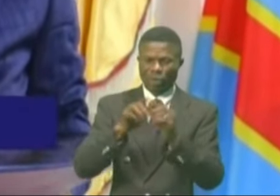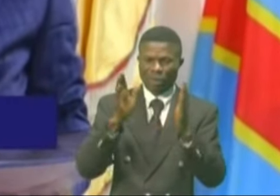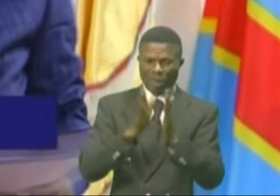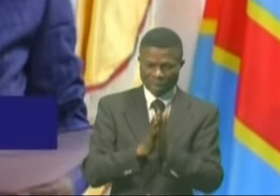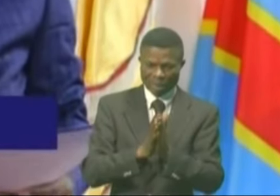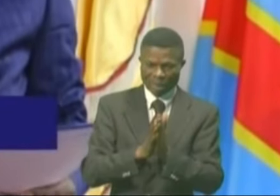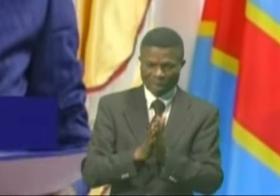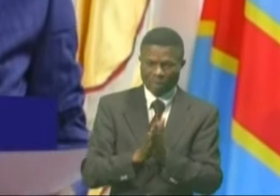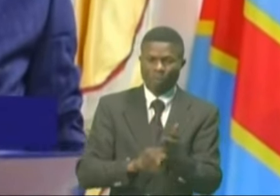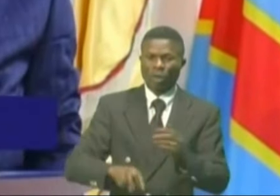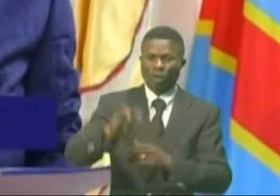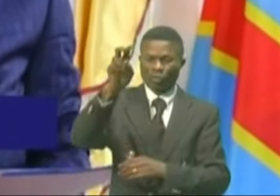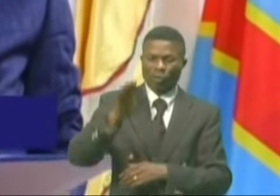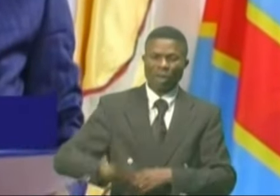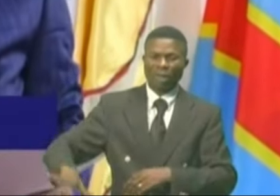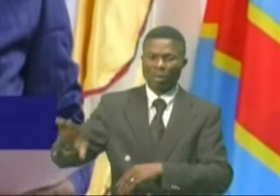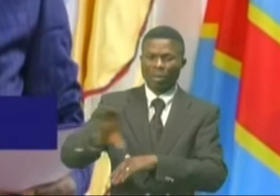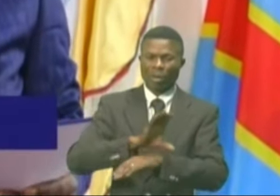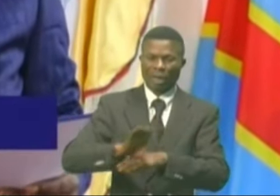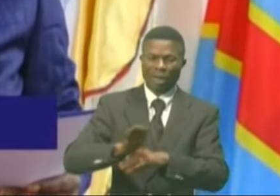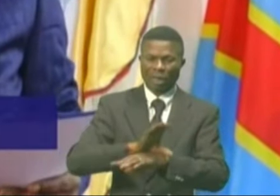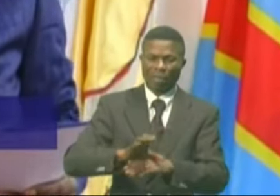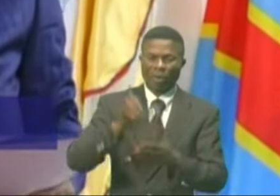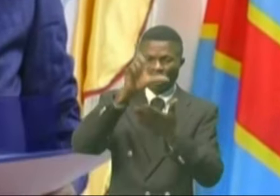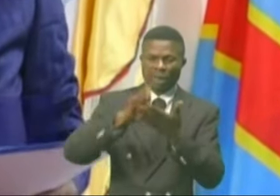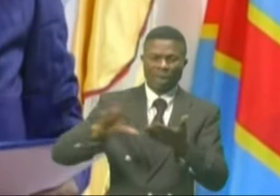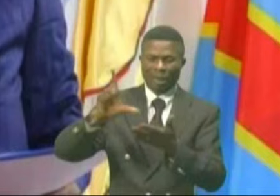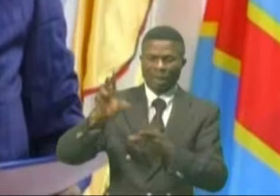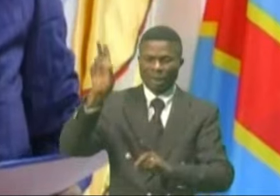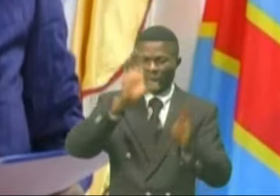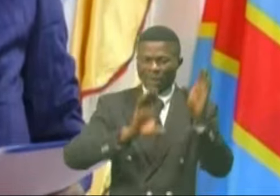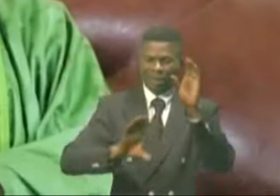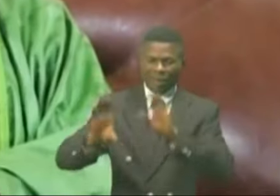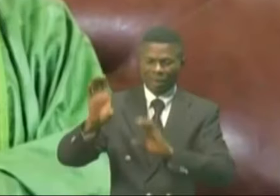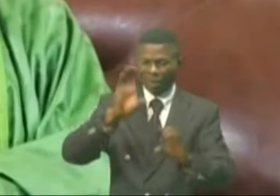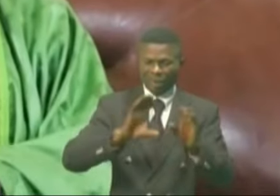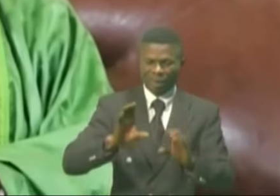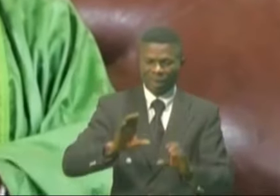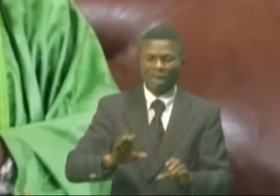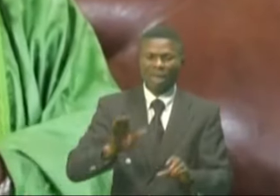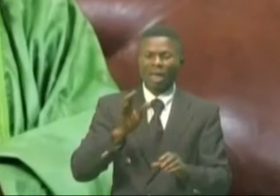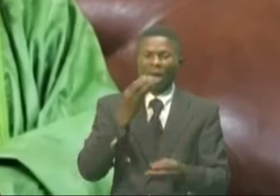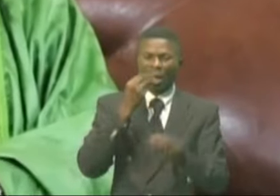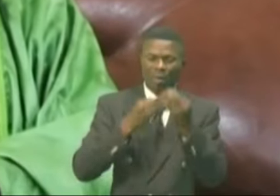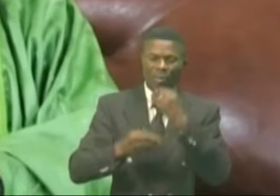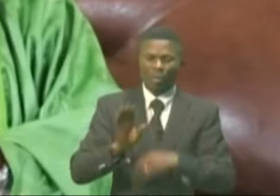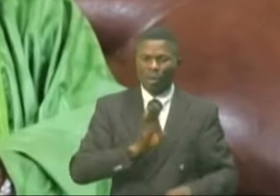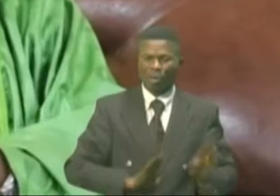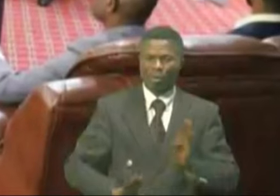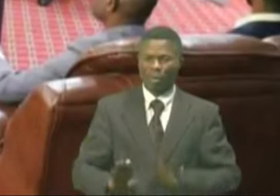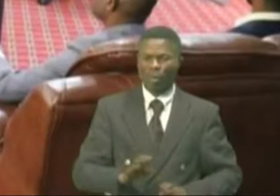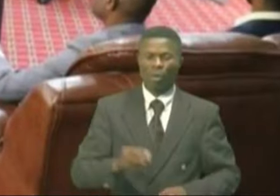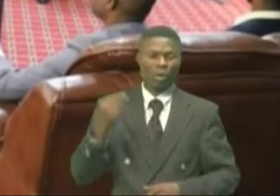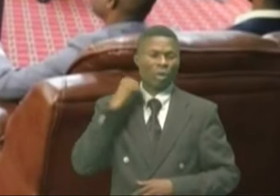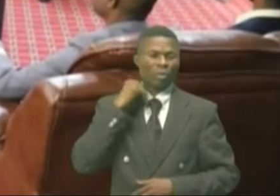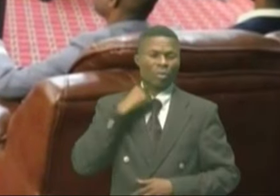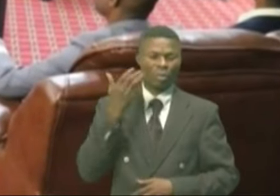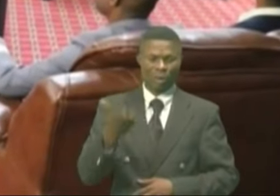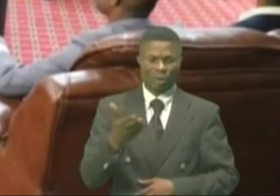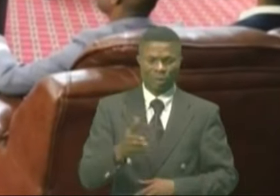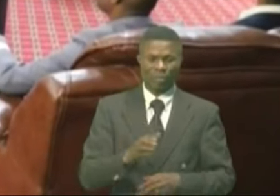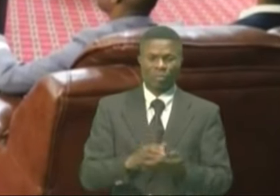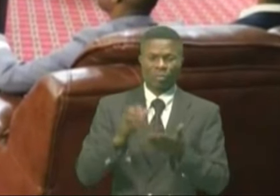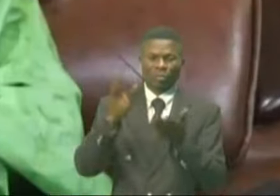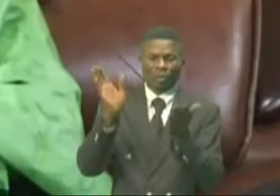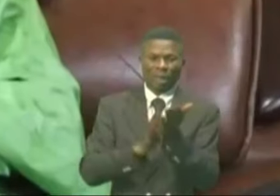Cameroun, licenciés en sciences biomédicales. De son côté, le recteur de l'Institut universitaire évangélique du